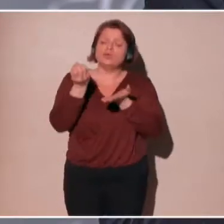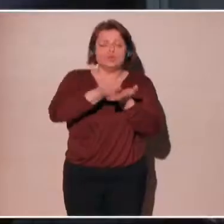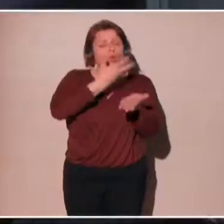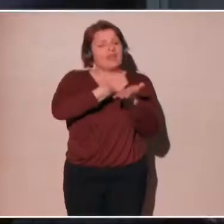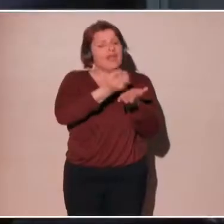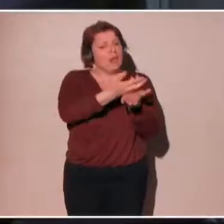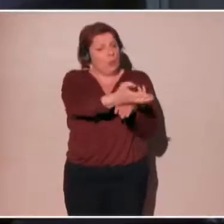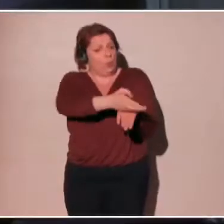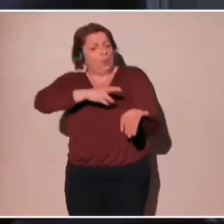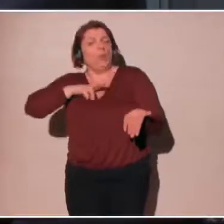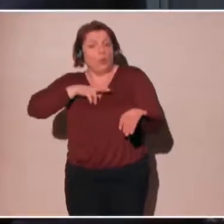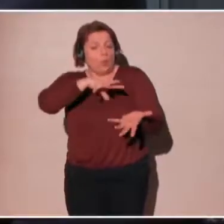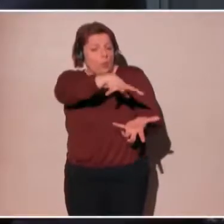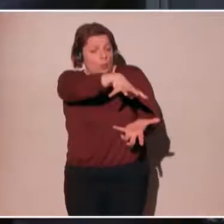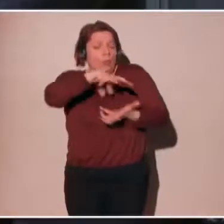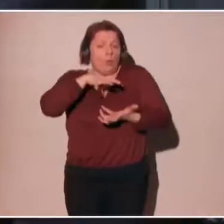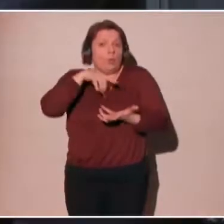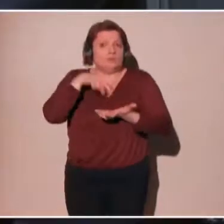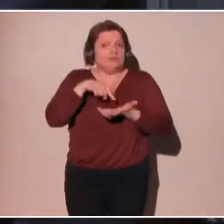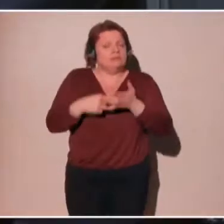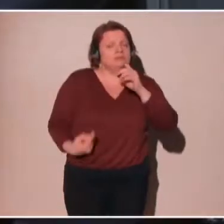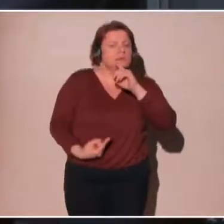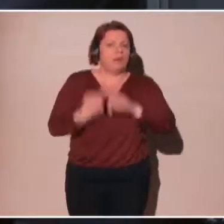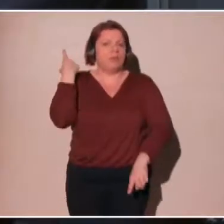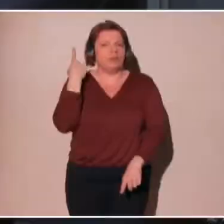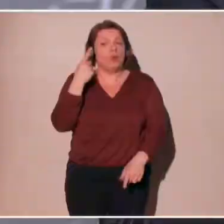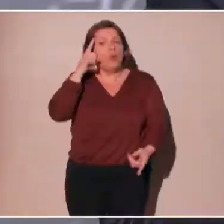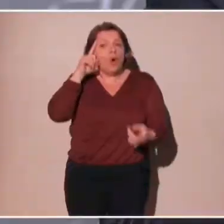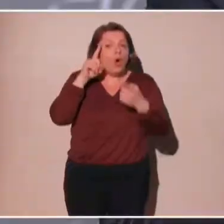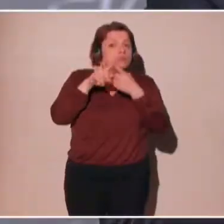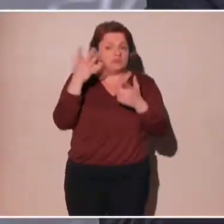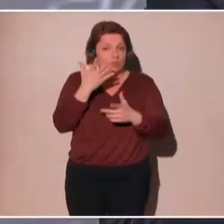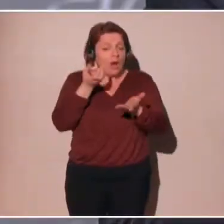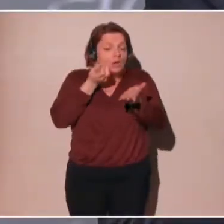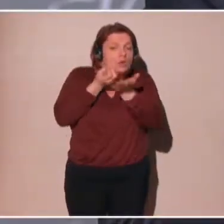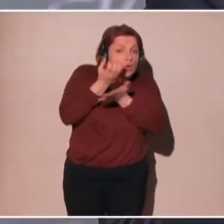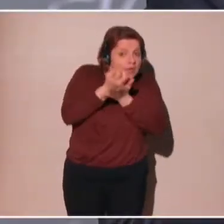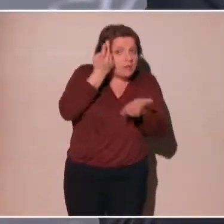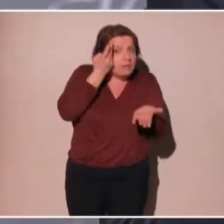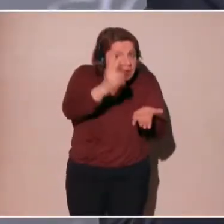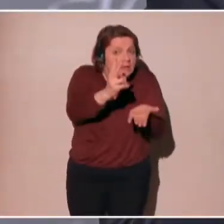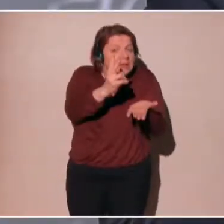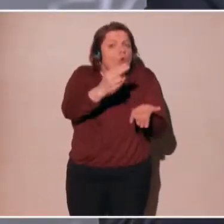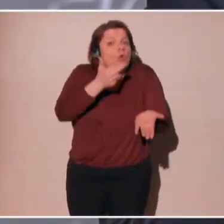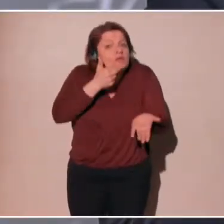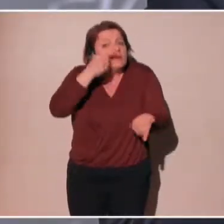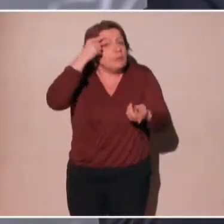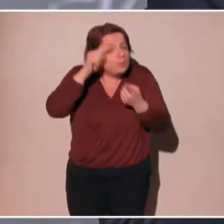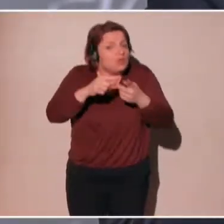c'est vraiment un moteur très puissant. L'objectif, c'est quoi? C'est d'utiliser vos données pour améliorer vos vies.